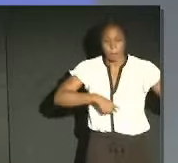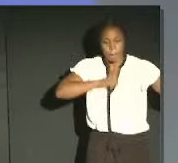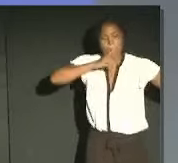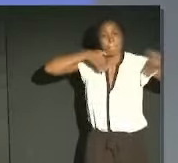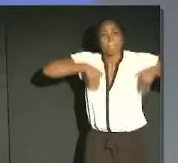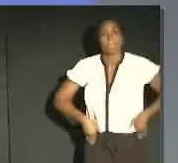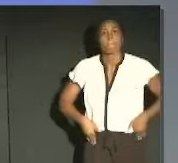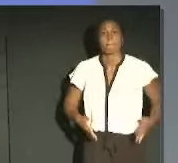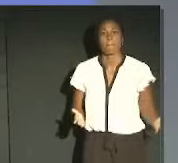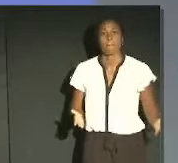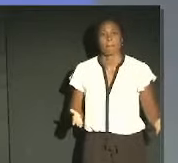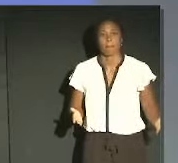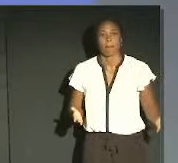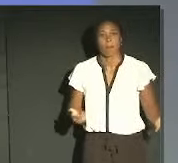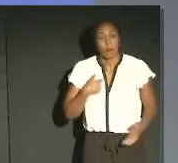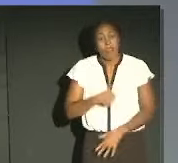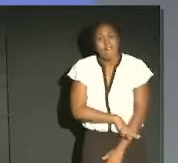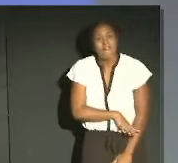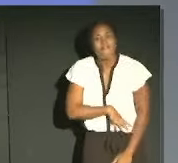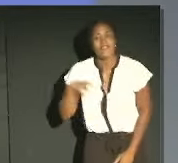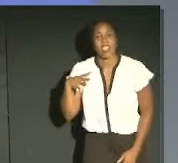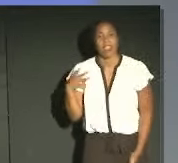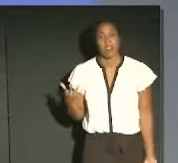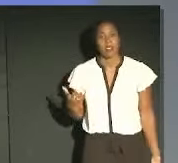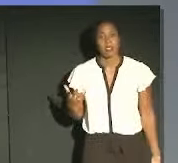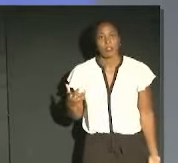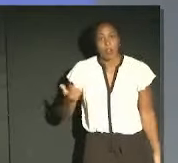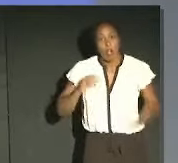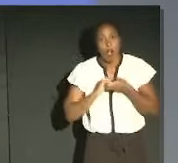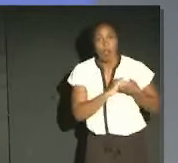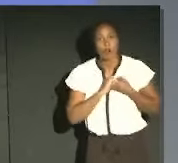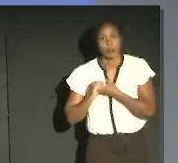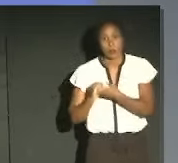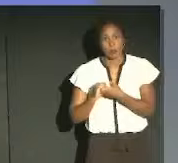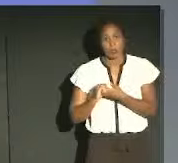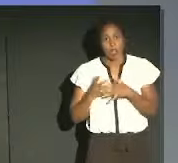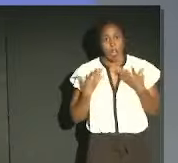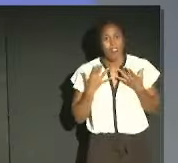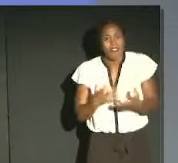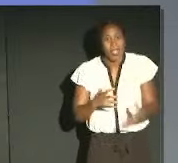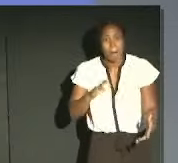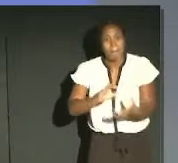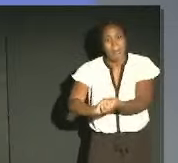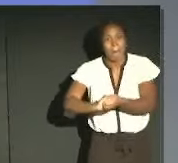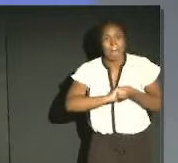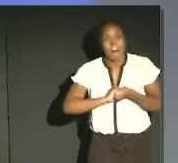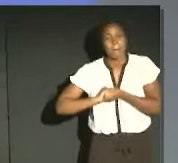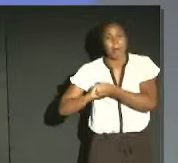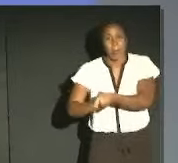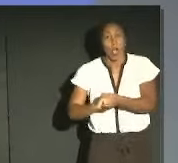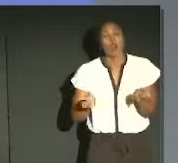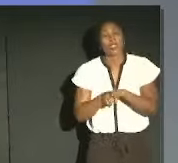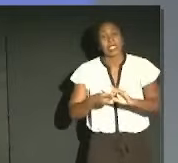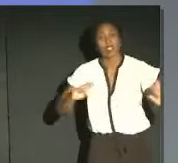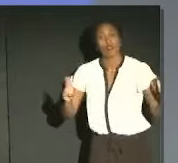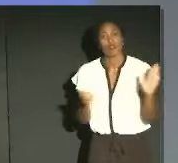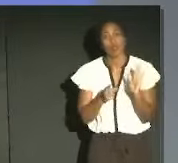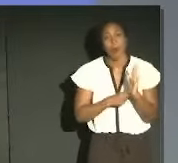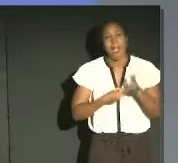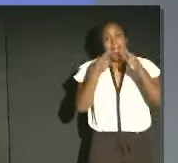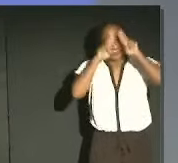de netaniaahou je suis fier que nous ayons toujours parlé la langue de la paix et du droit international de même je suis